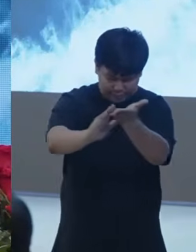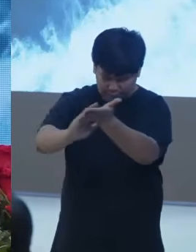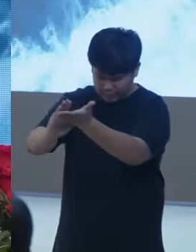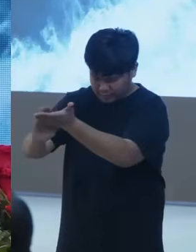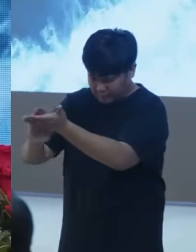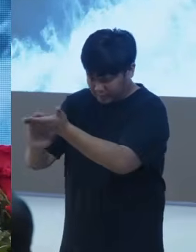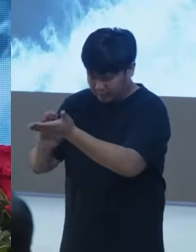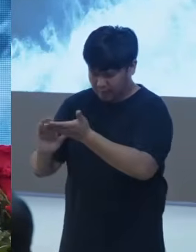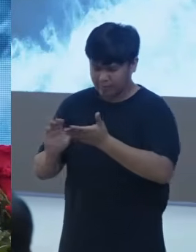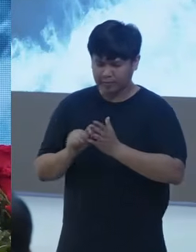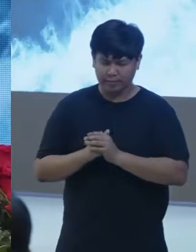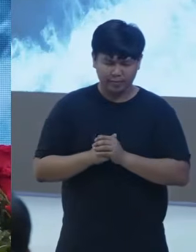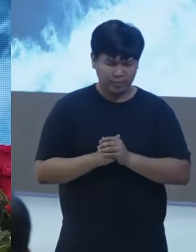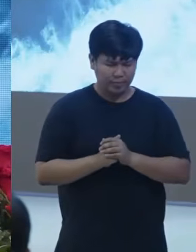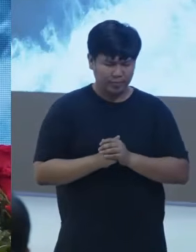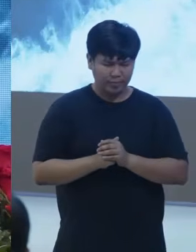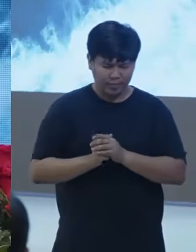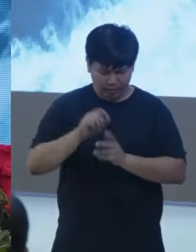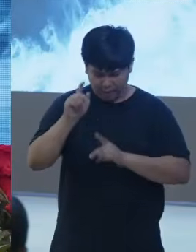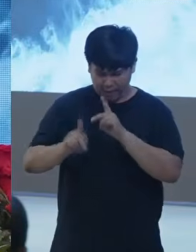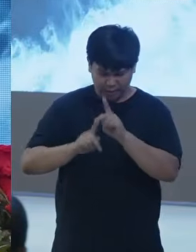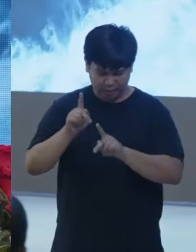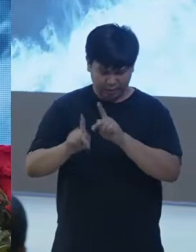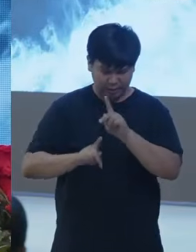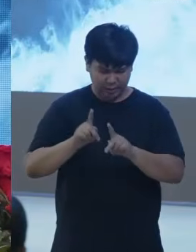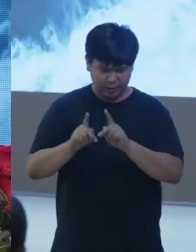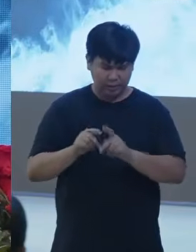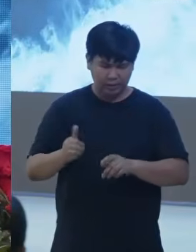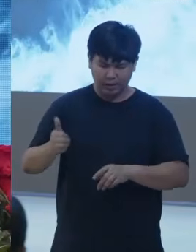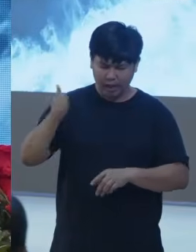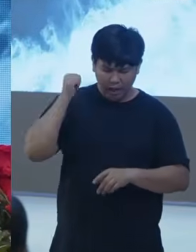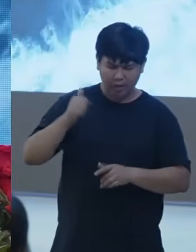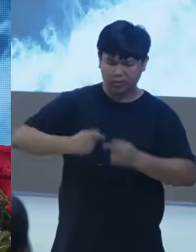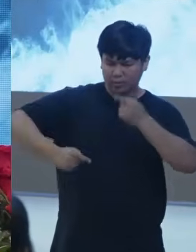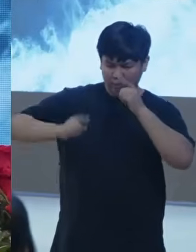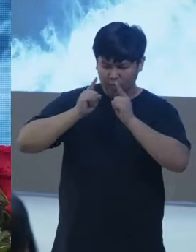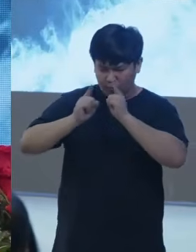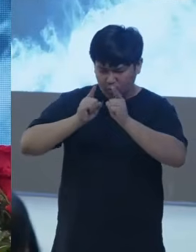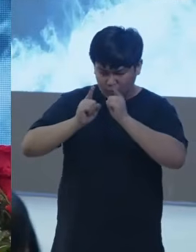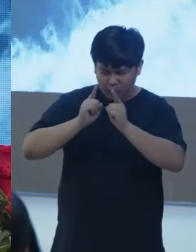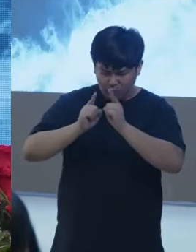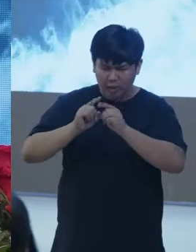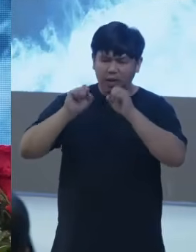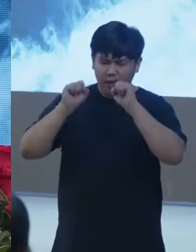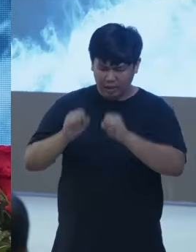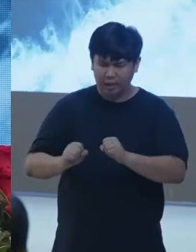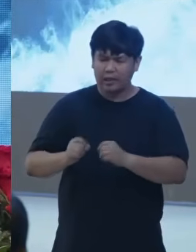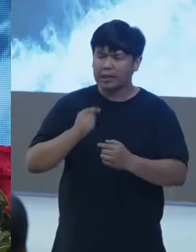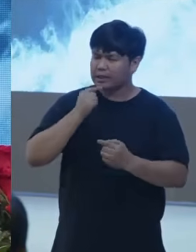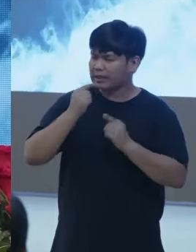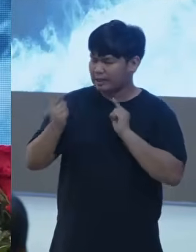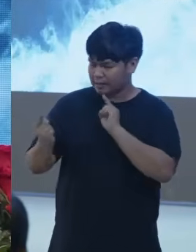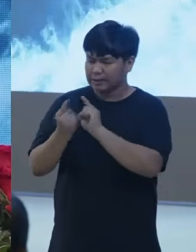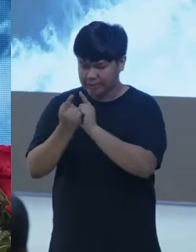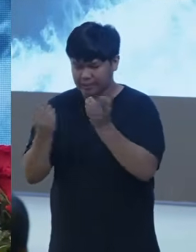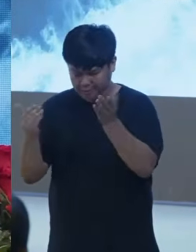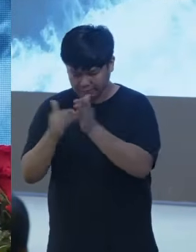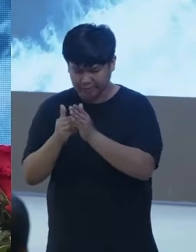Upang yung mga taong hindi namin kinakausap ay mabati na namin.